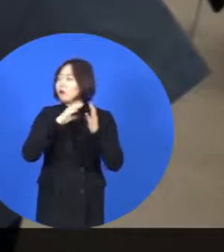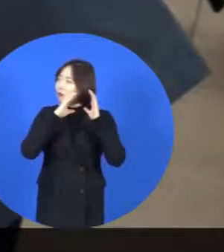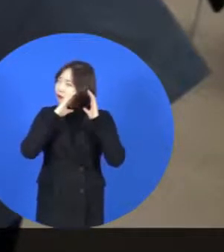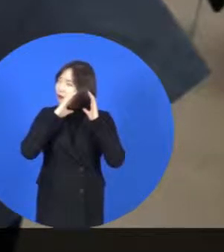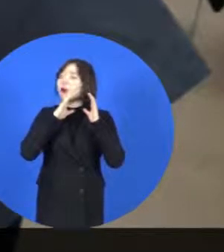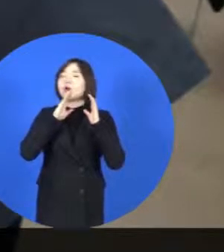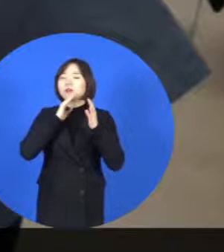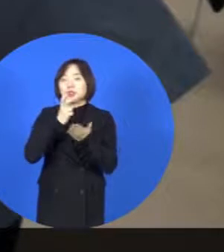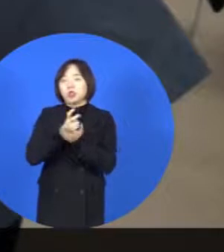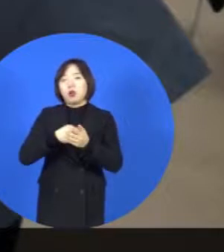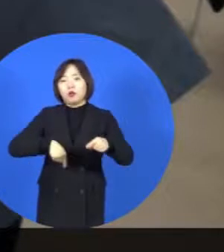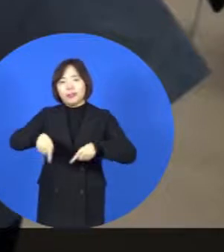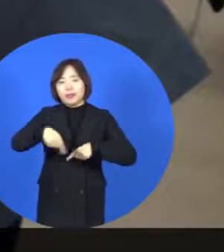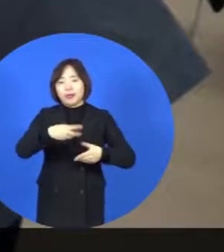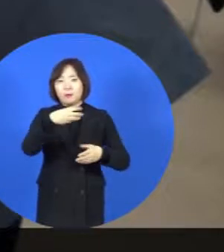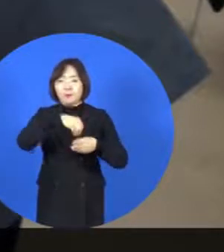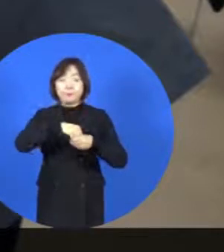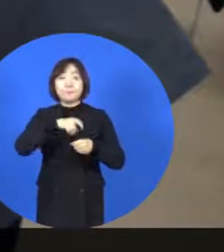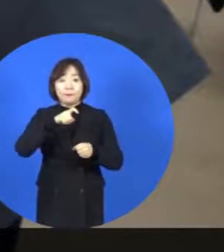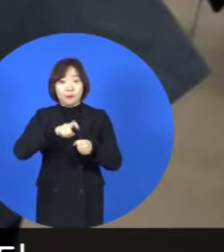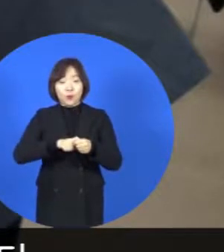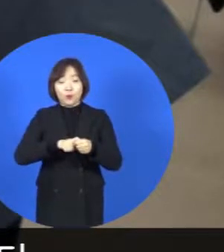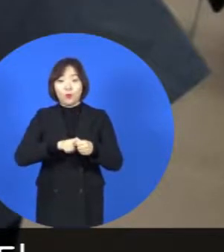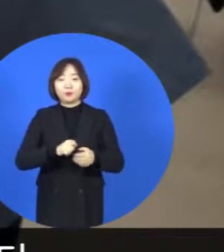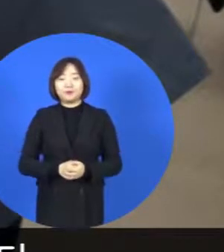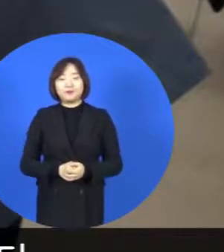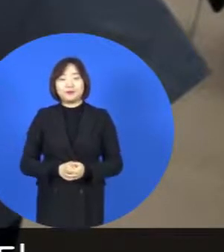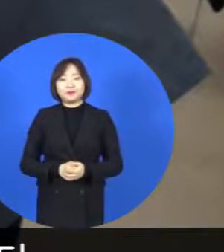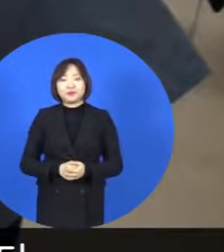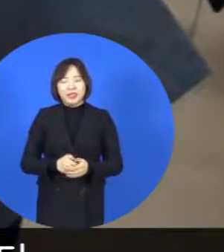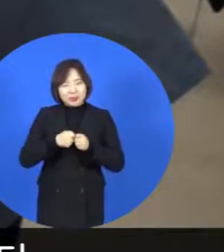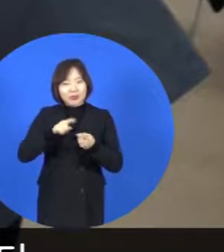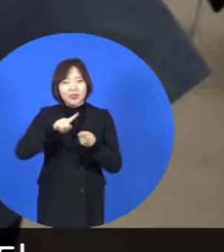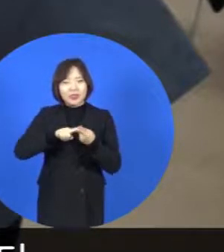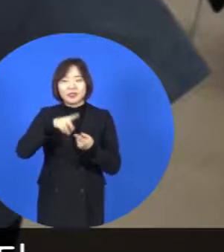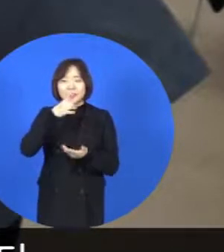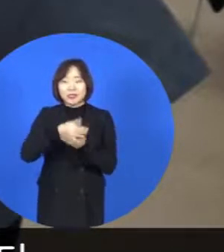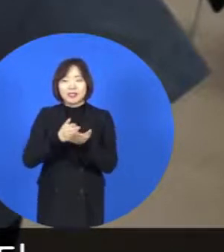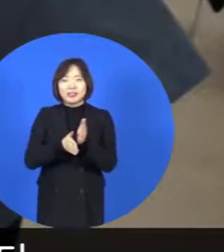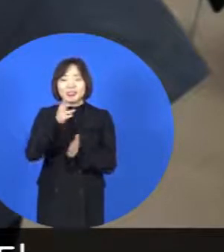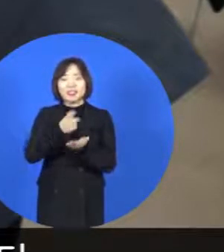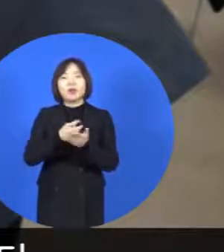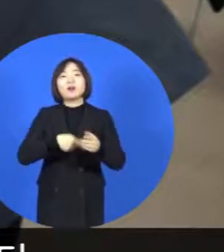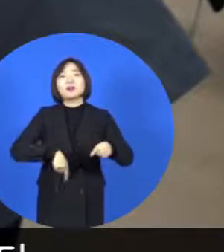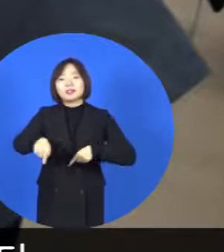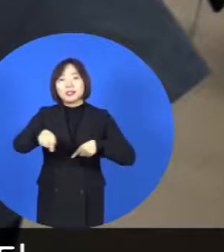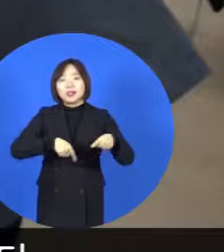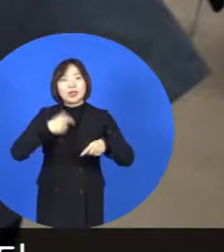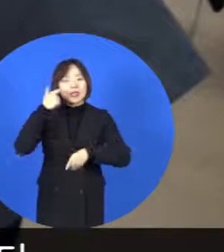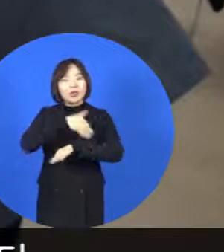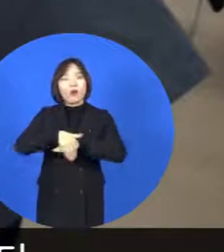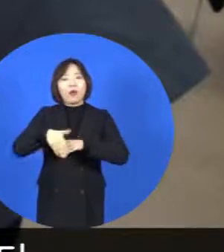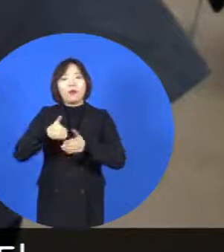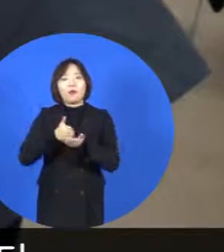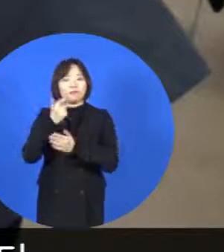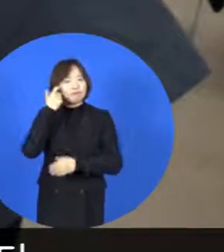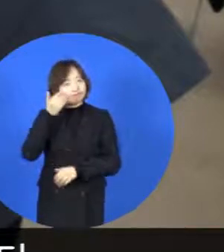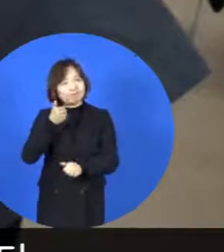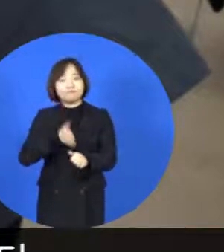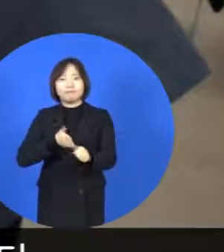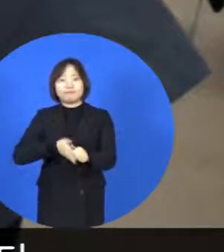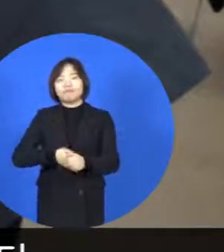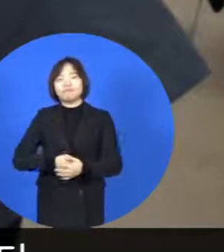이를 실제 정책에 반영하기 위해 마련했는데요. 보다 자세한 사항은 천안시 정책기획과로 문의하시기 바랍니다.